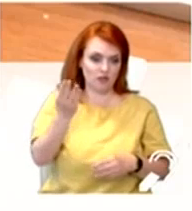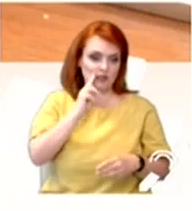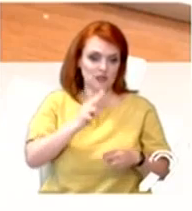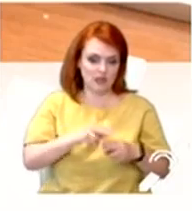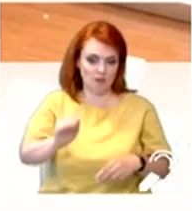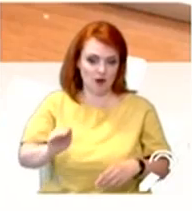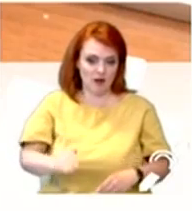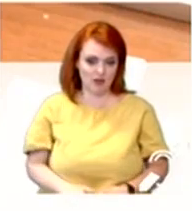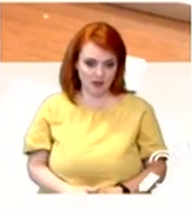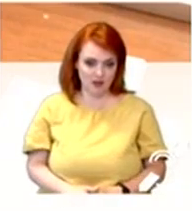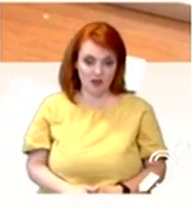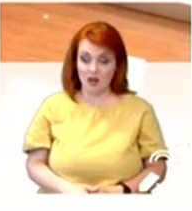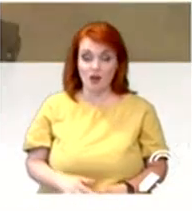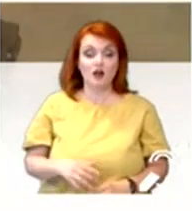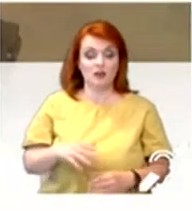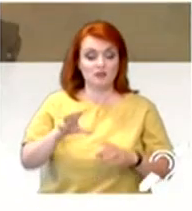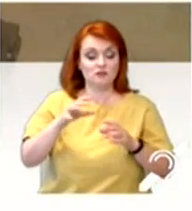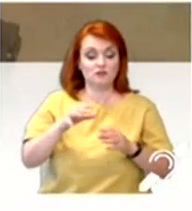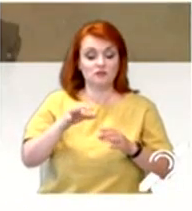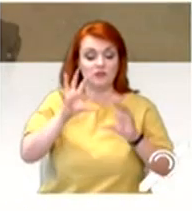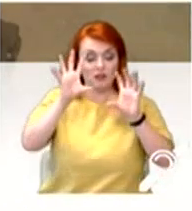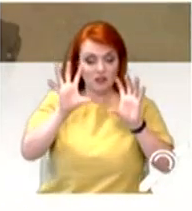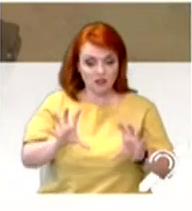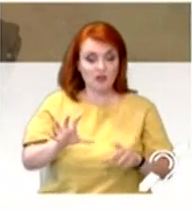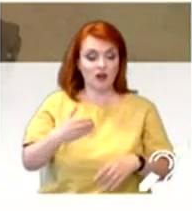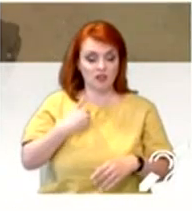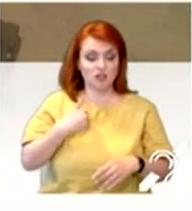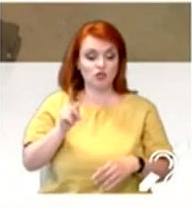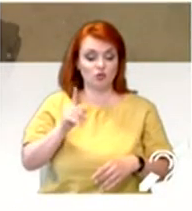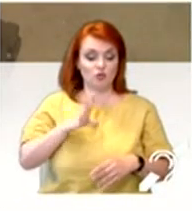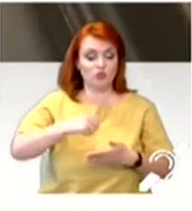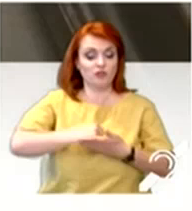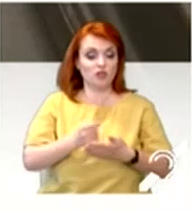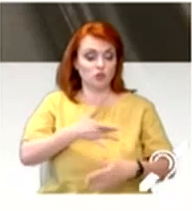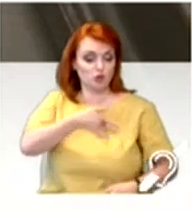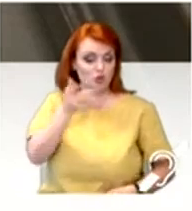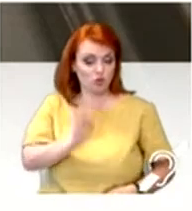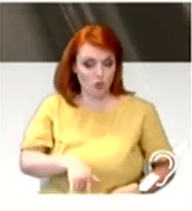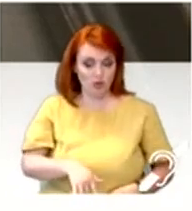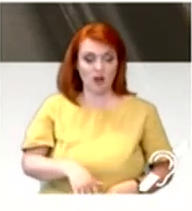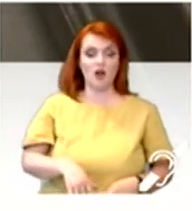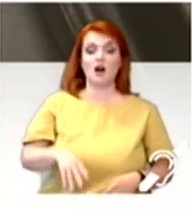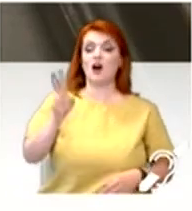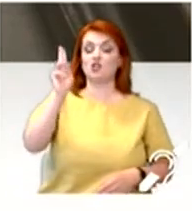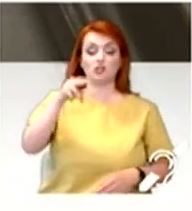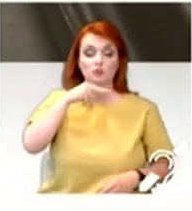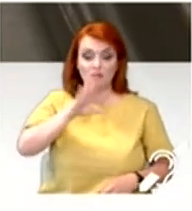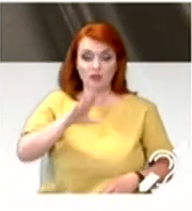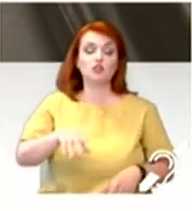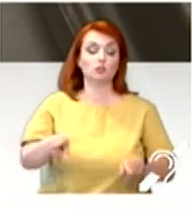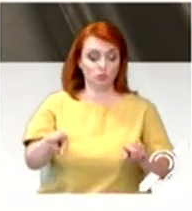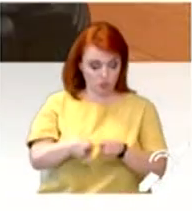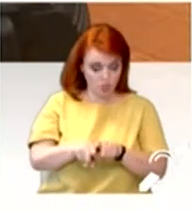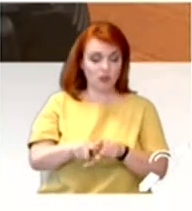să aplice sancțiuni mai dure, inclusiv închisoare. Armele pneumatice nu intră în categoria celor letale, iar codul penal